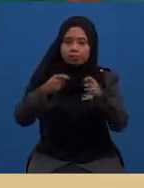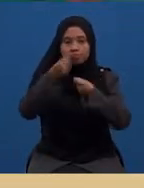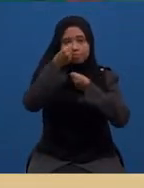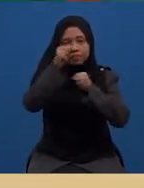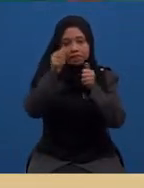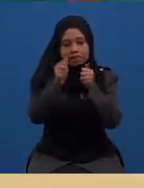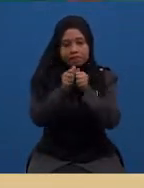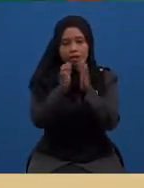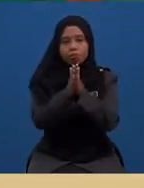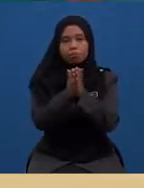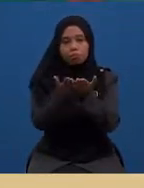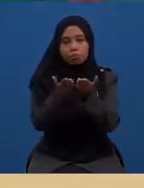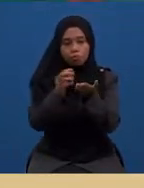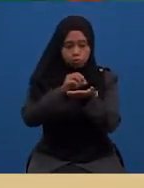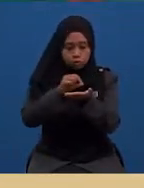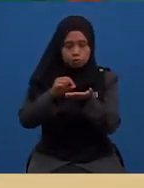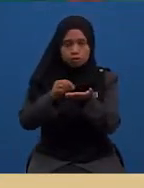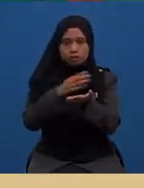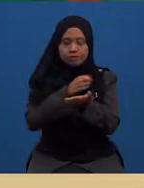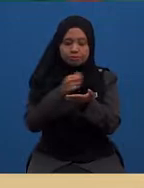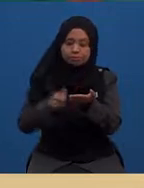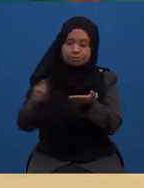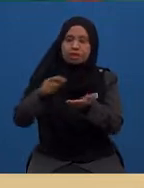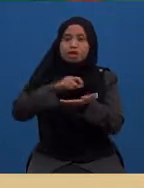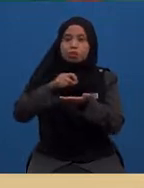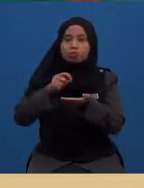buku catatan dan juga alat tulis.